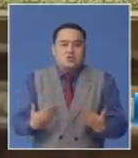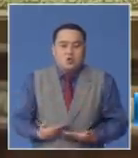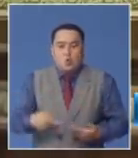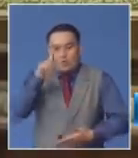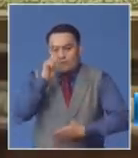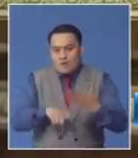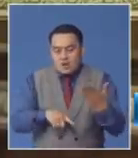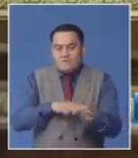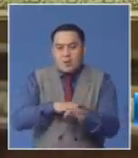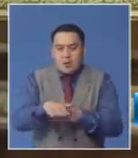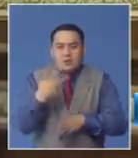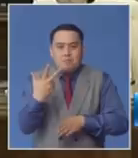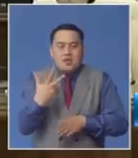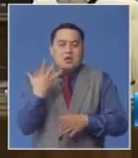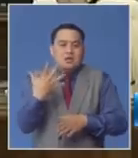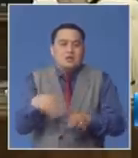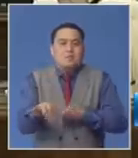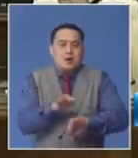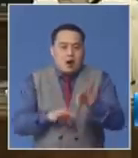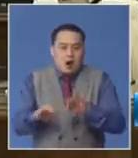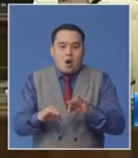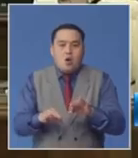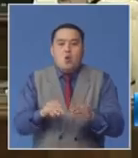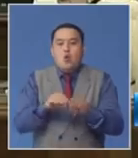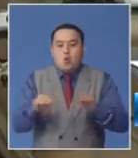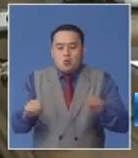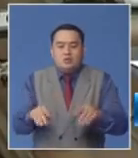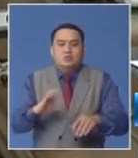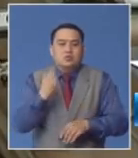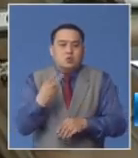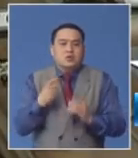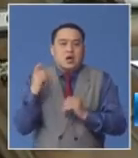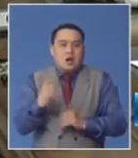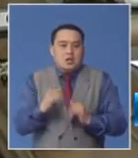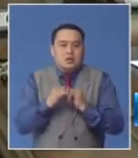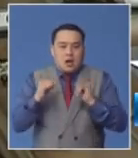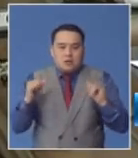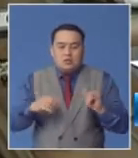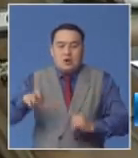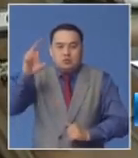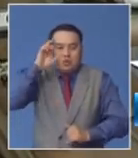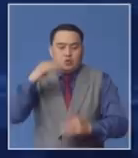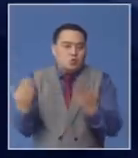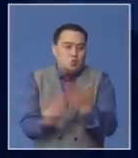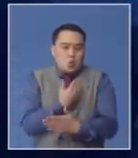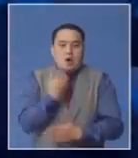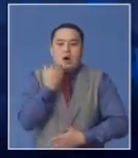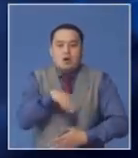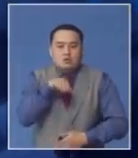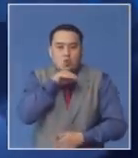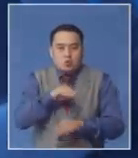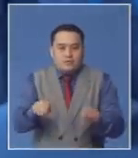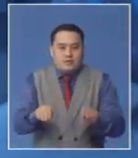уверены реализация 5 масштабных проектов поднимет уровень социально-экономического развития страны на новый качественный уровень